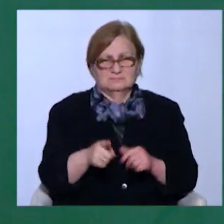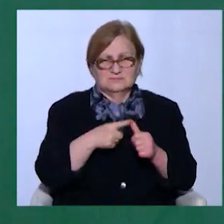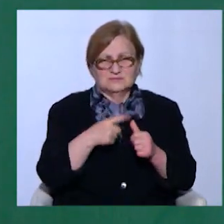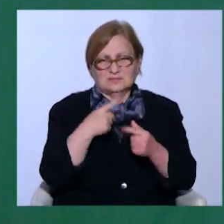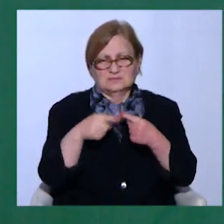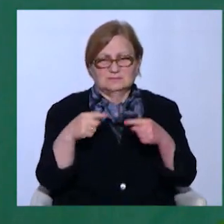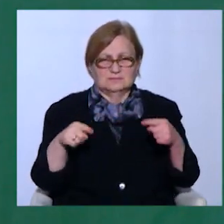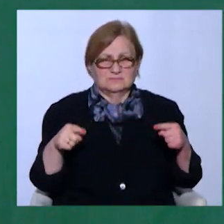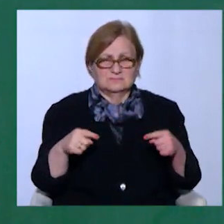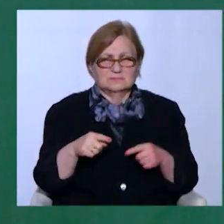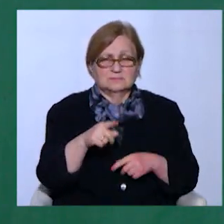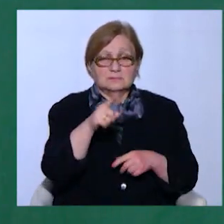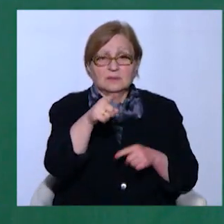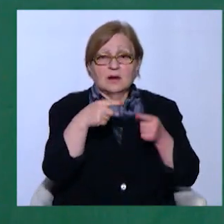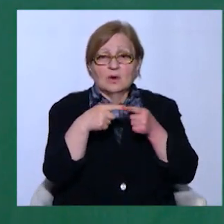აქ მართი კუთხით